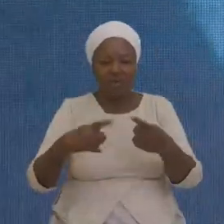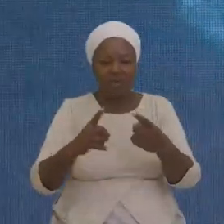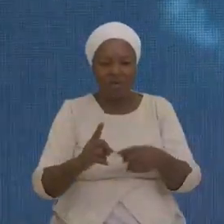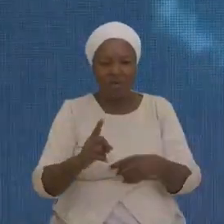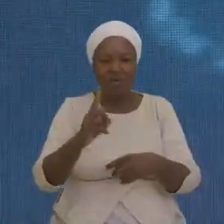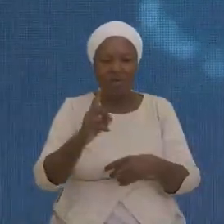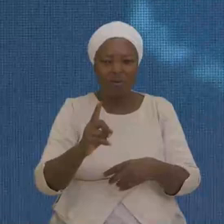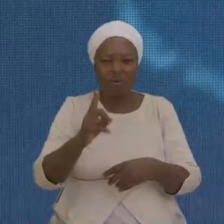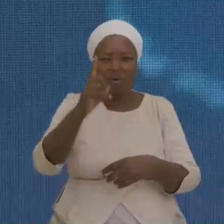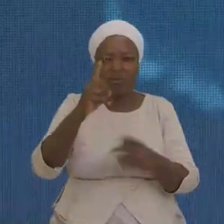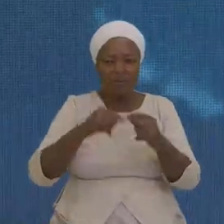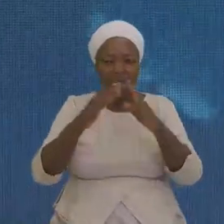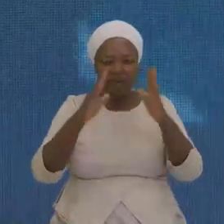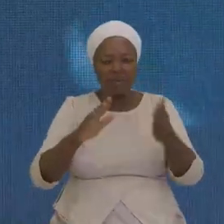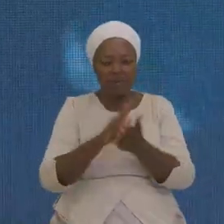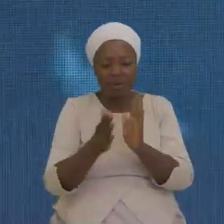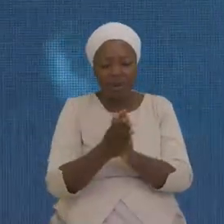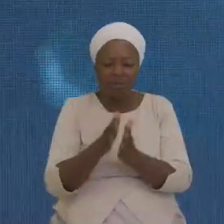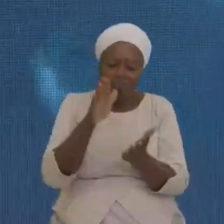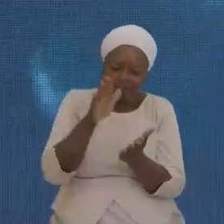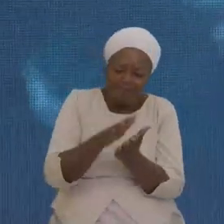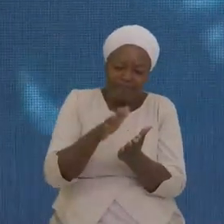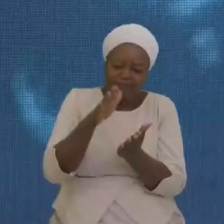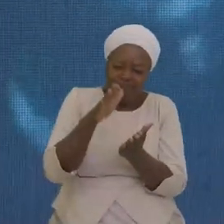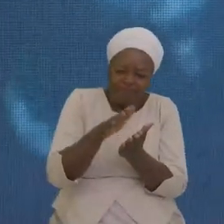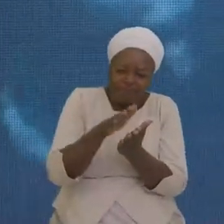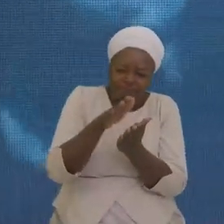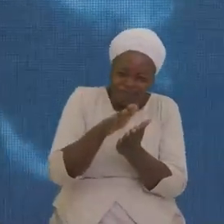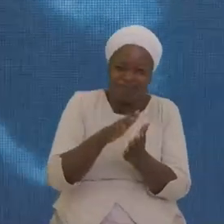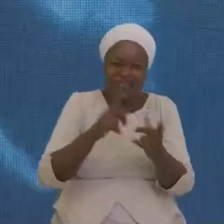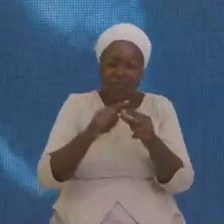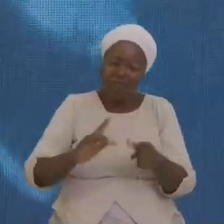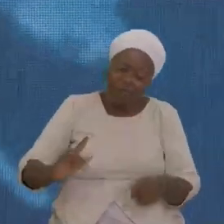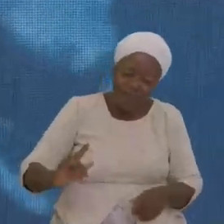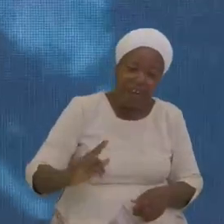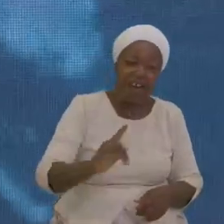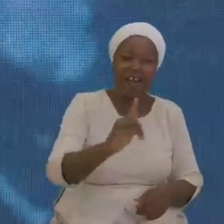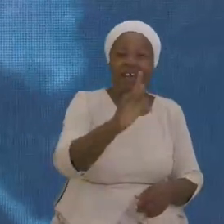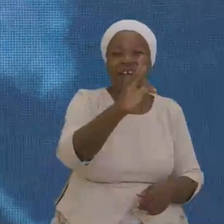les maisons deviennent plus petites en bas. Et vous allez plus haut.